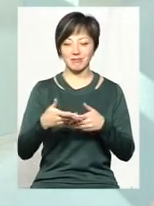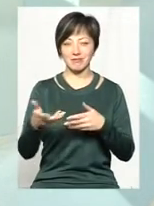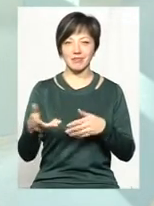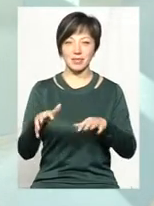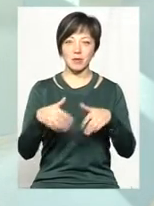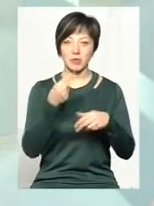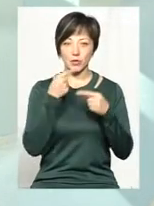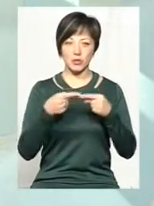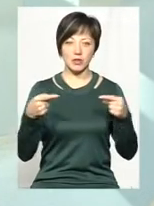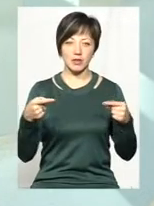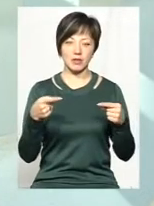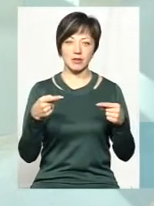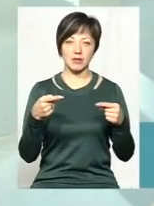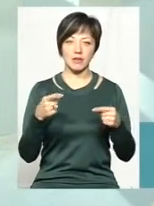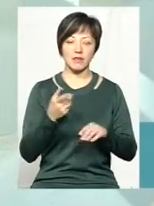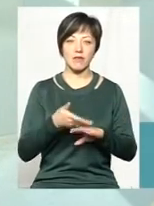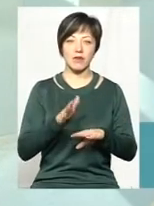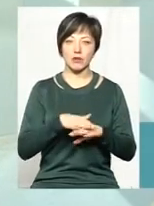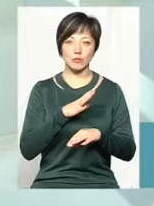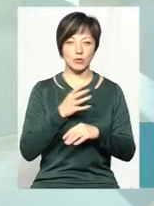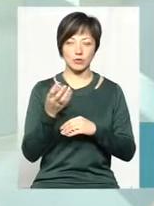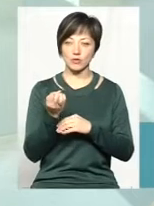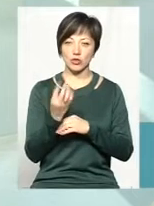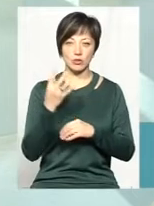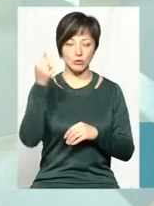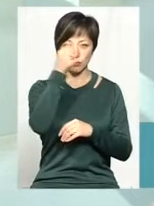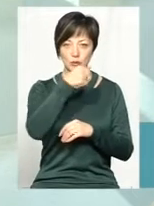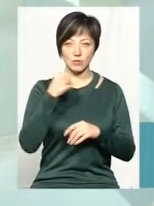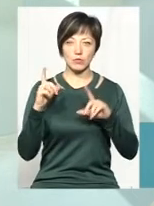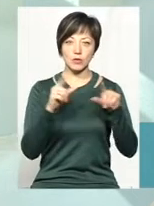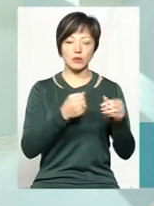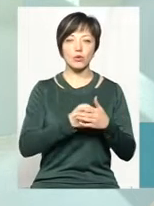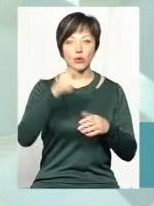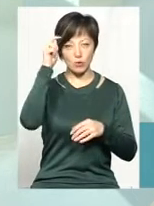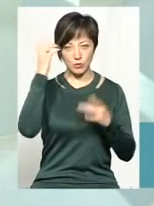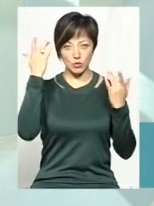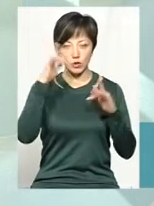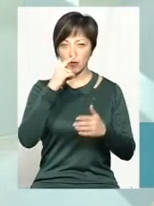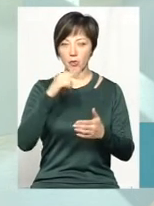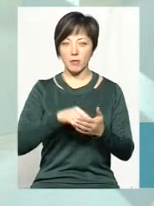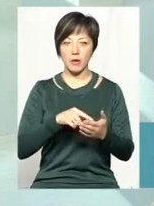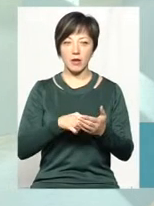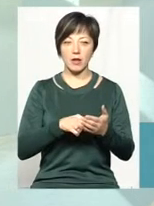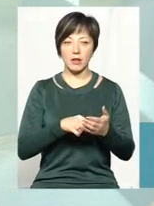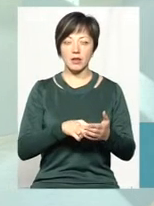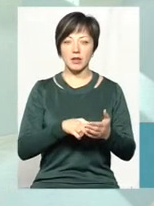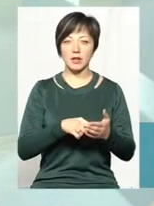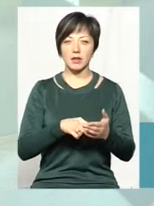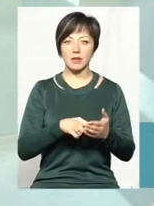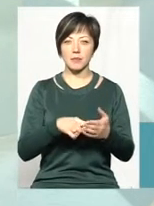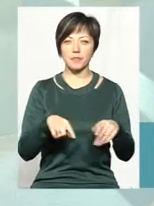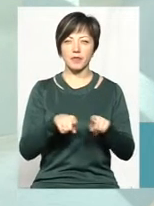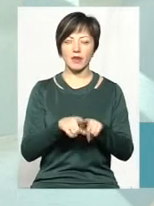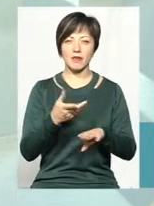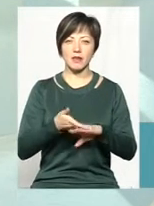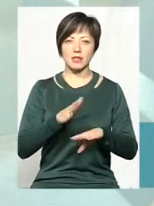забрали продукти питання, бо тоді було дуже важко в 2014 році з цим. Ми поїхали до хлопців і случайно попали в Трьохізбінку. Це дуже